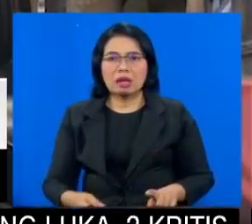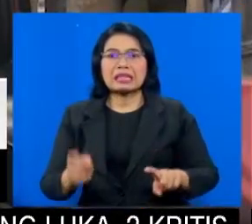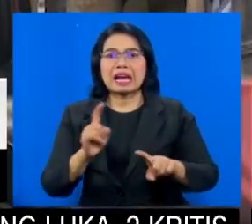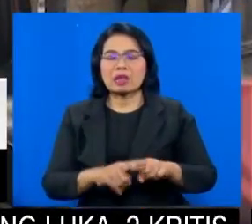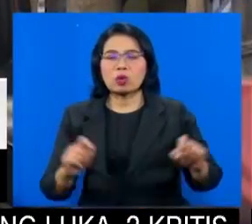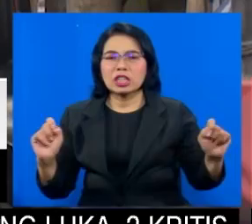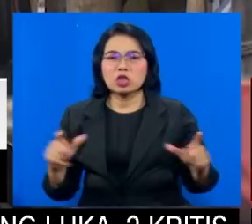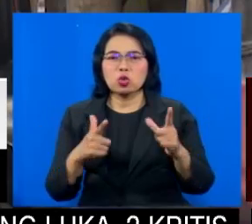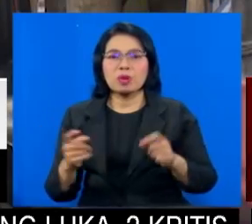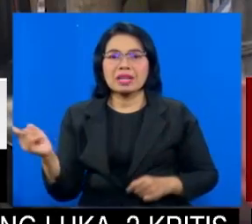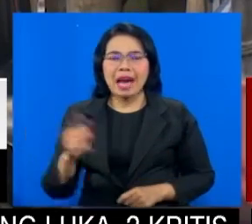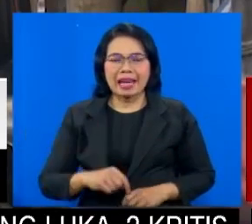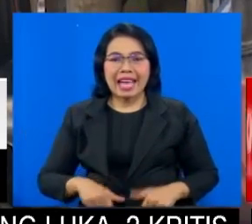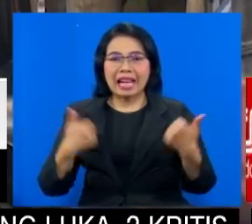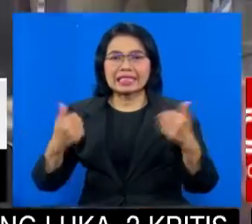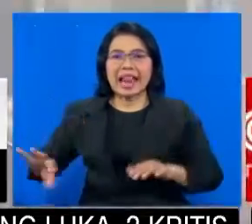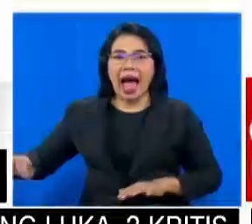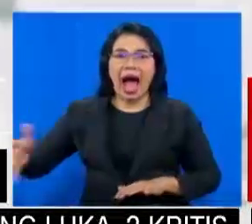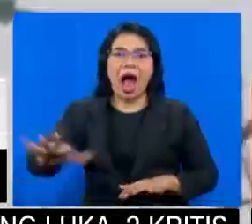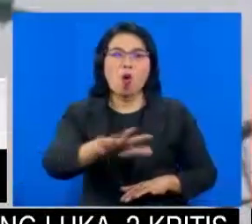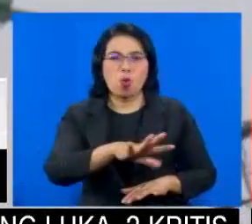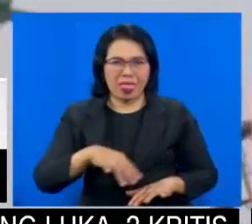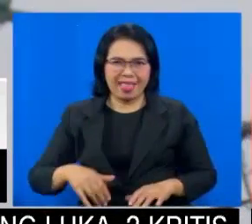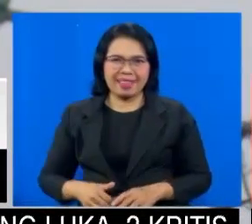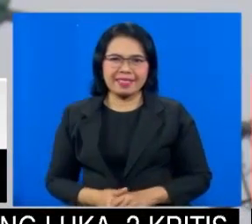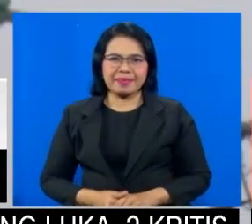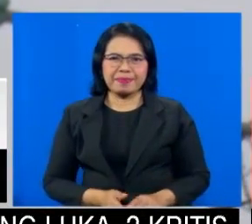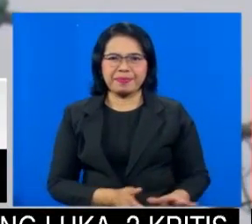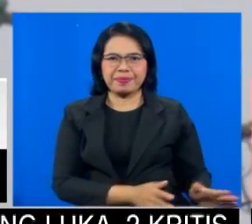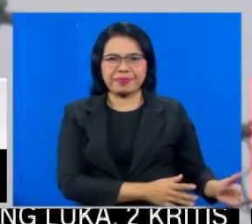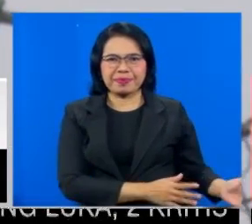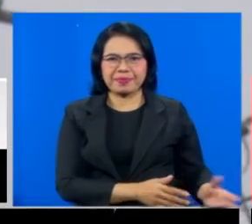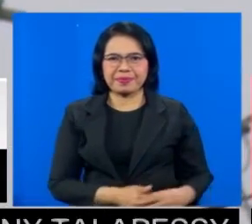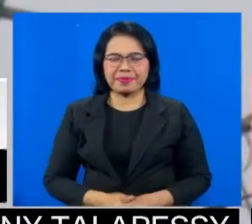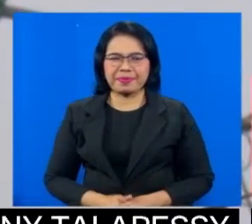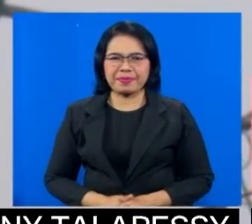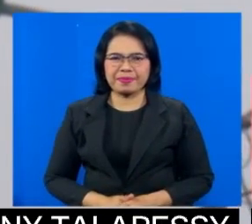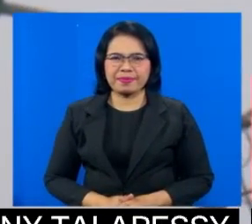hidup dari hasil laut. Tim Liputan CNN Indonesia.